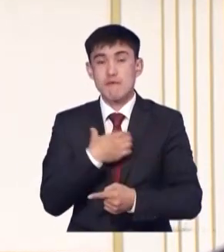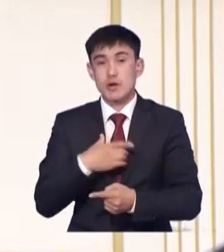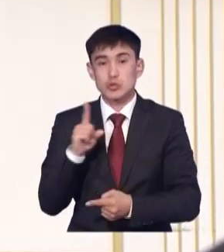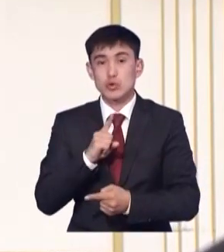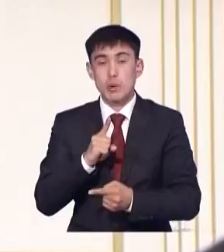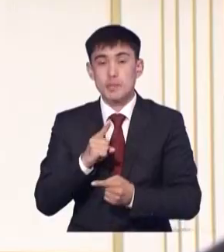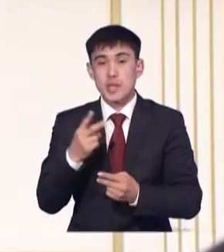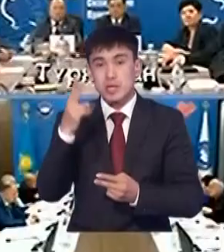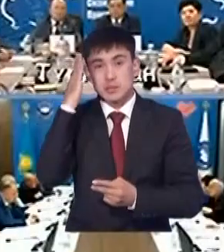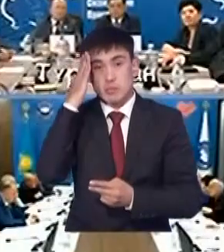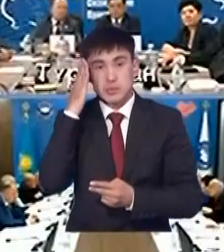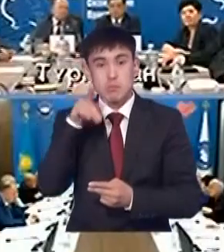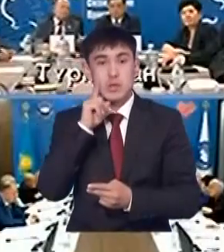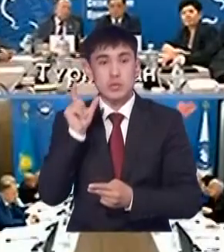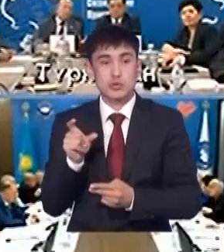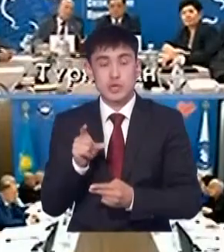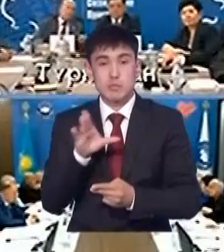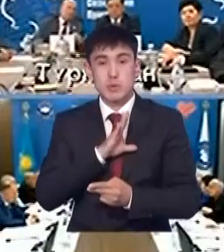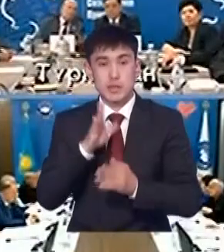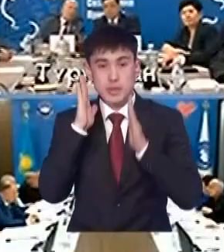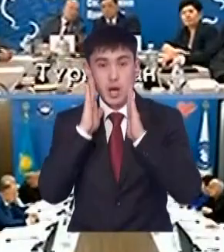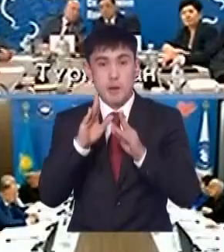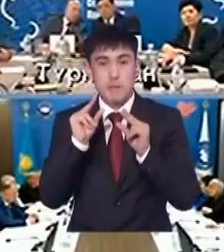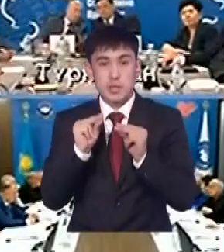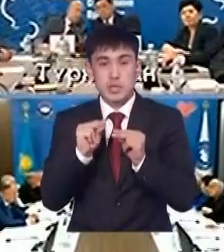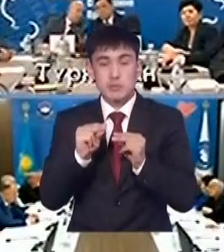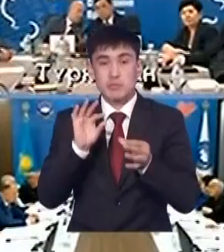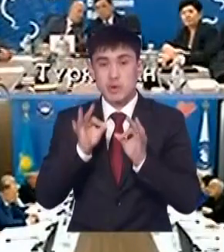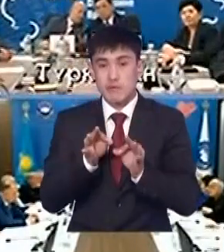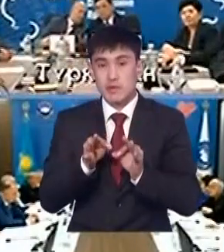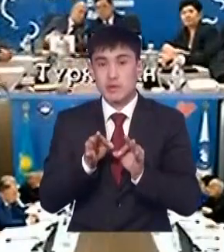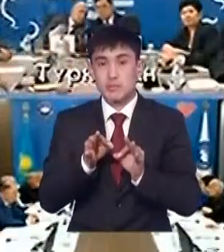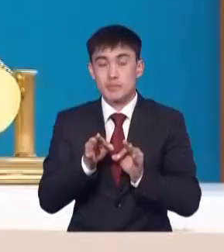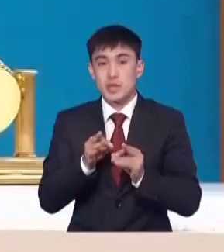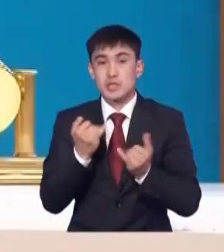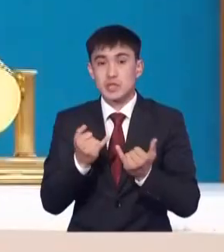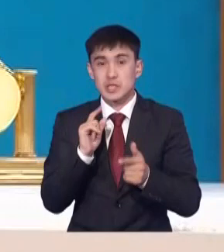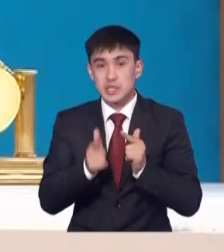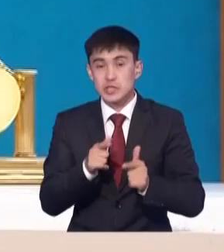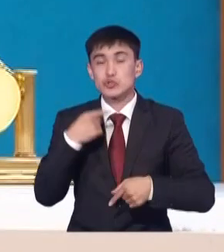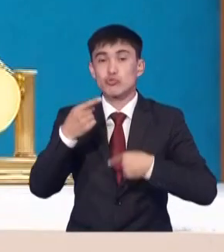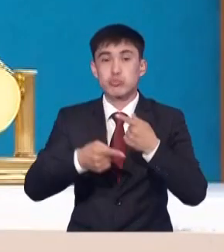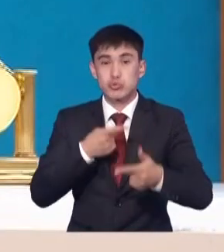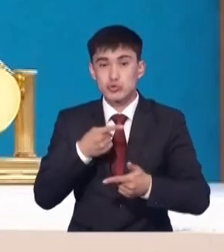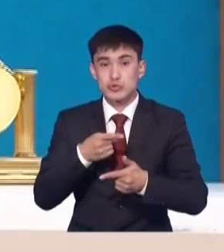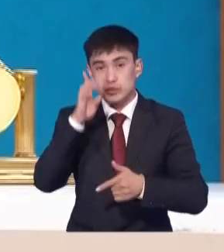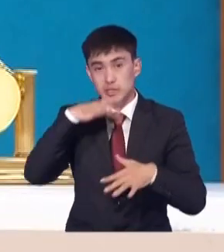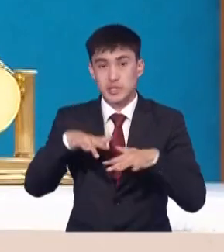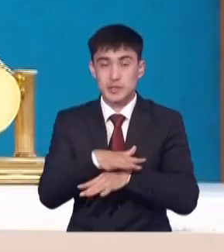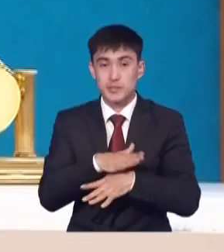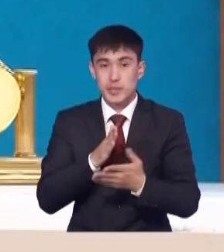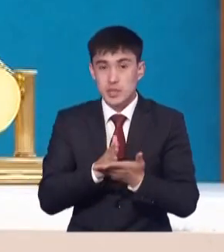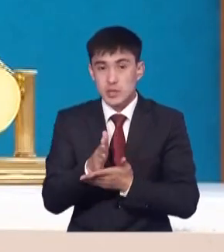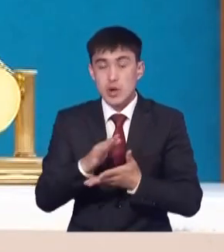чтобы мировоззрение молодых людей базировалось на объективном восприятии прошлого, настоящего и будущего страны,